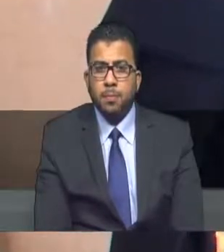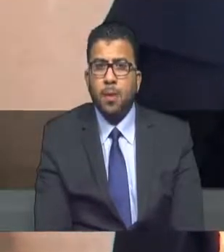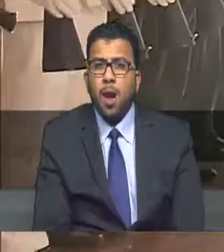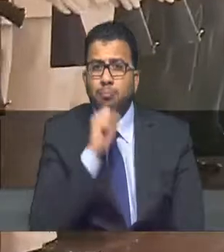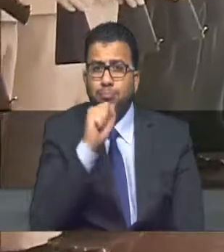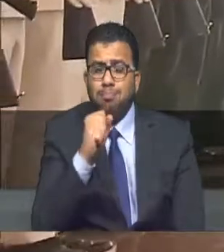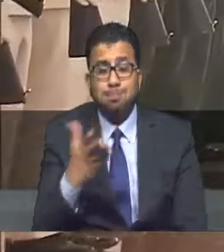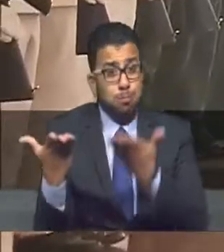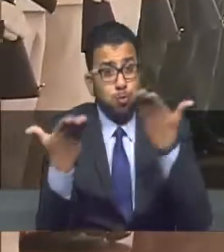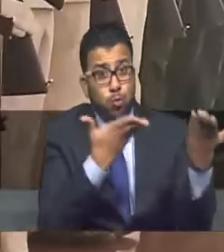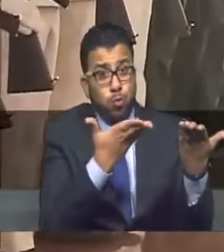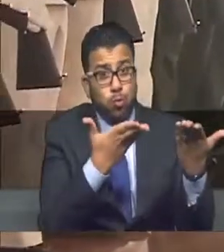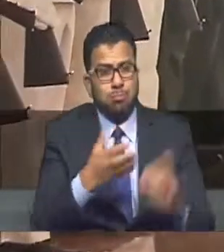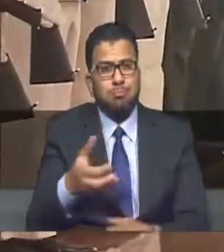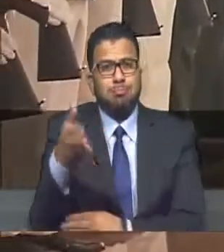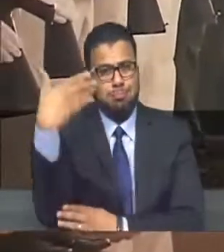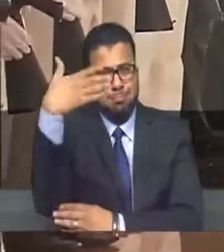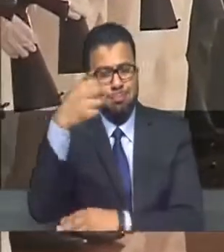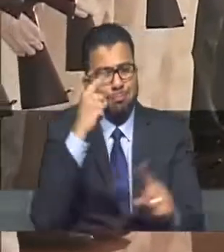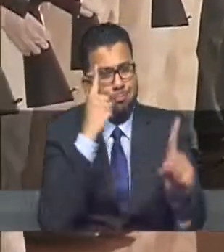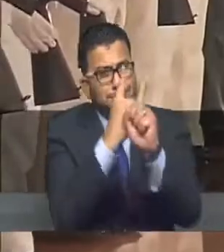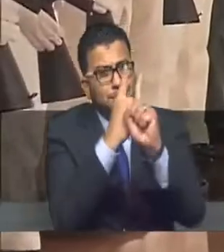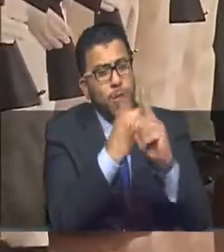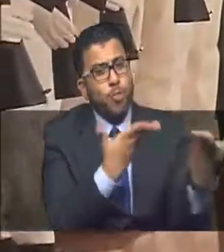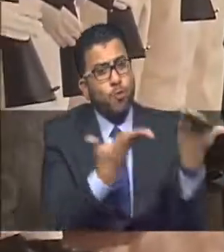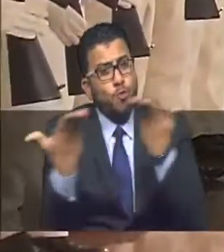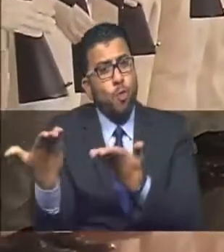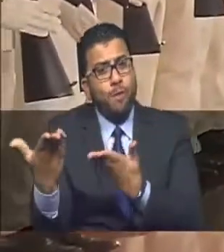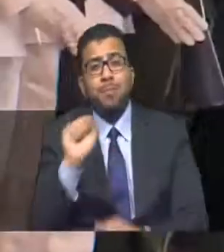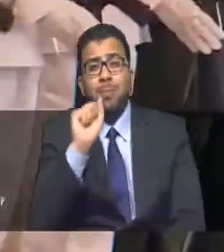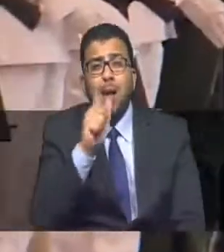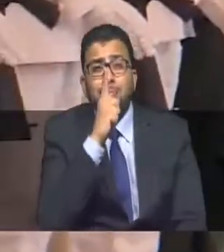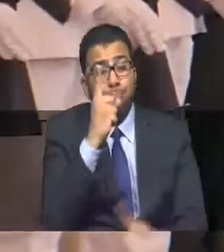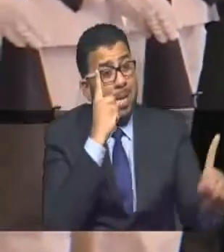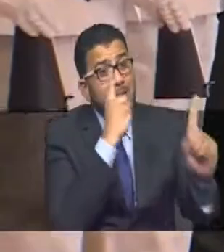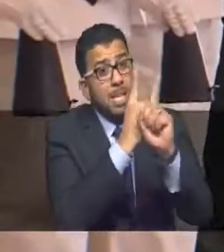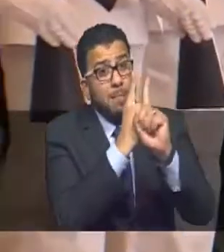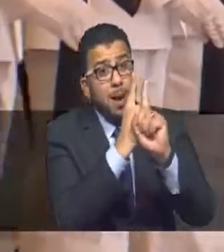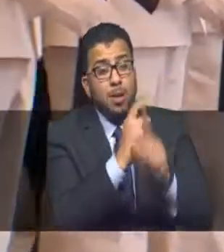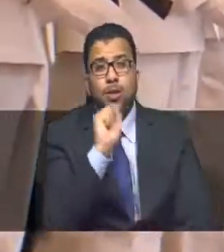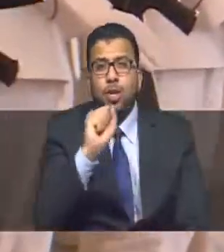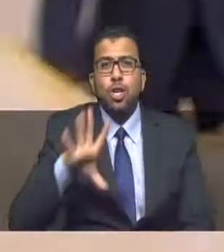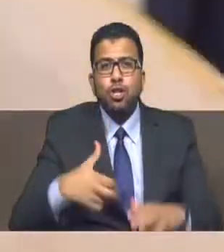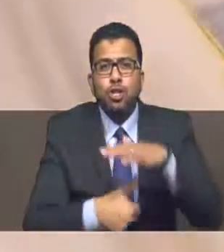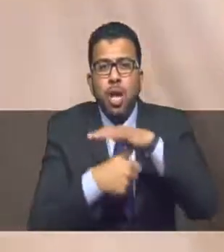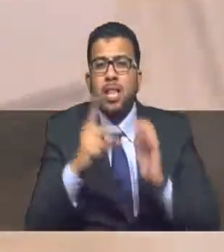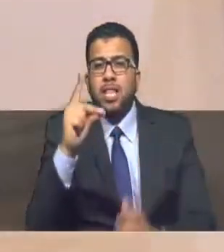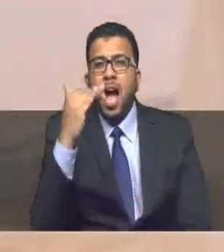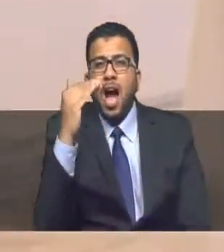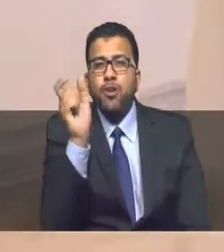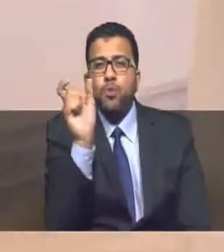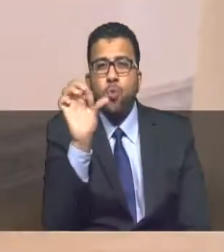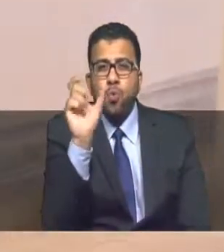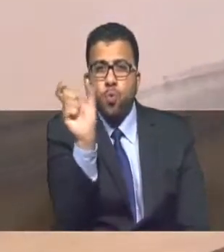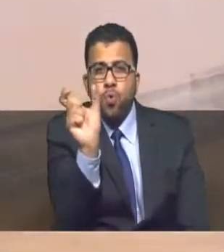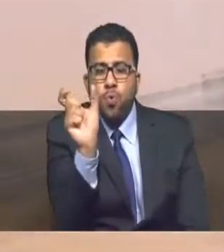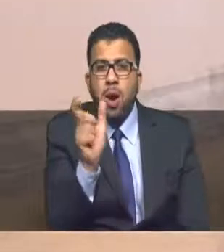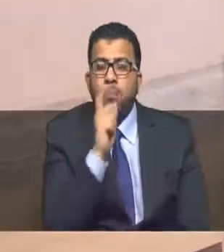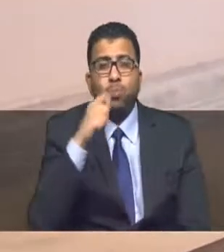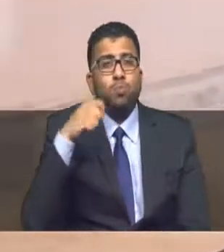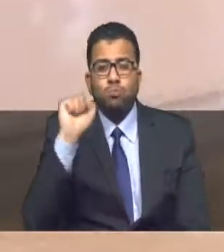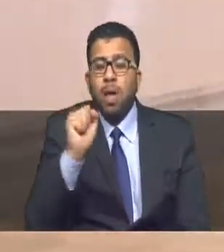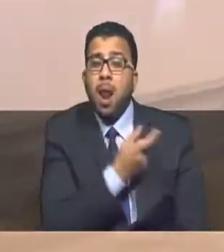مراسم استقبال رسمية جرت للرئيس الضيف، حيث كان في الاستقبال أيضا كل من سمو الشيخ طحلون بن زايد آل نهيان